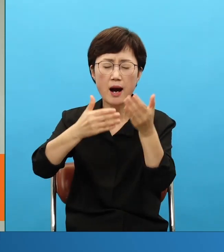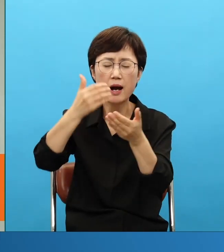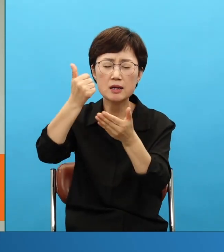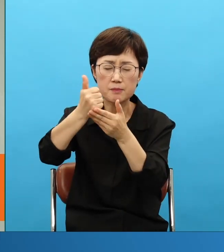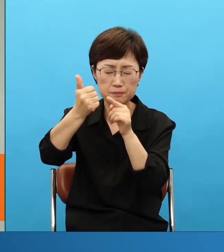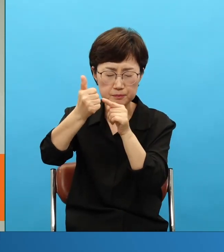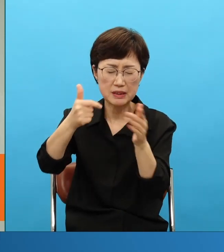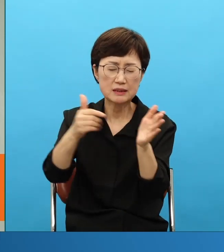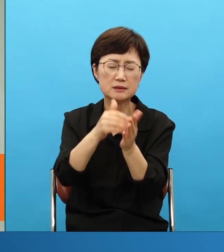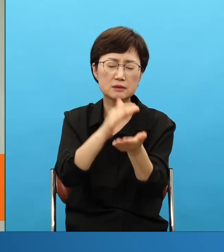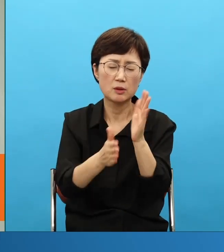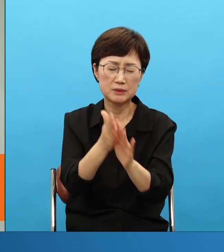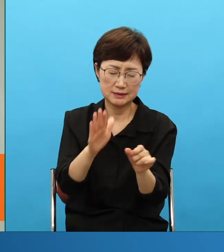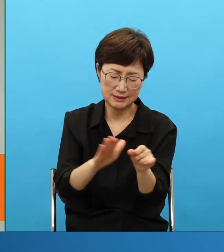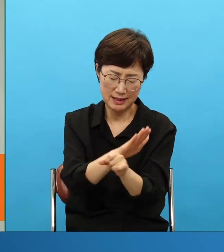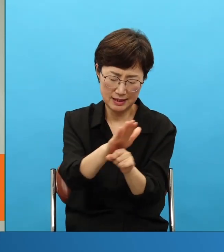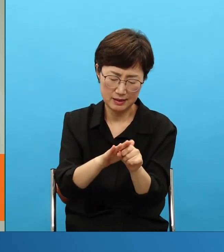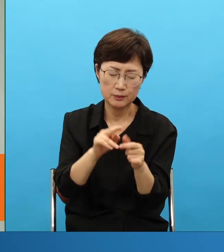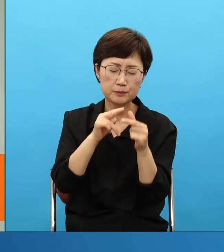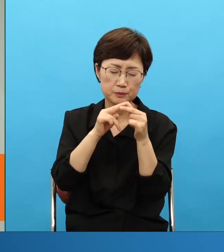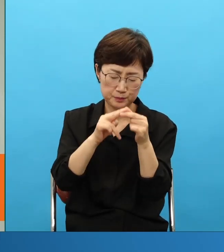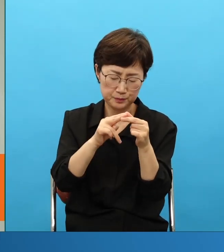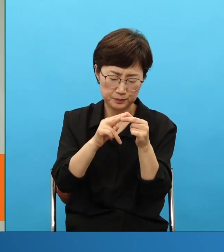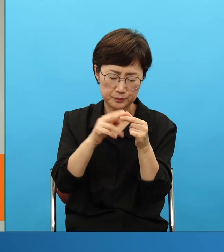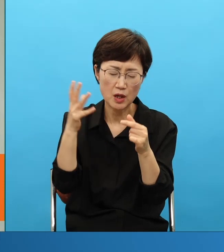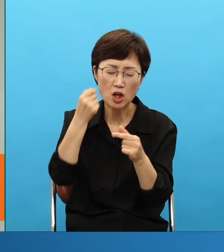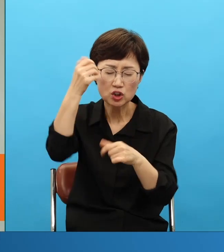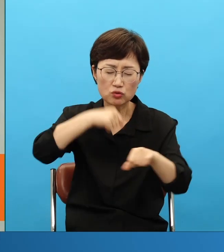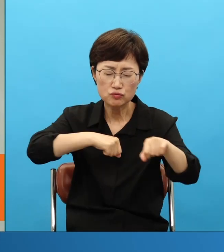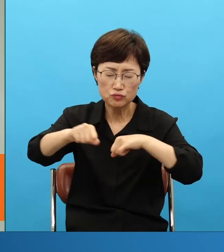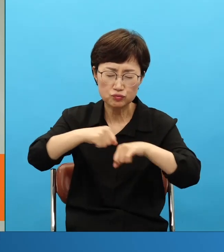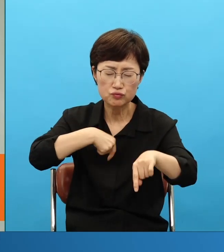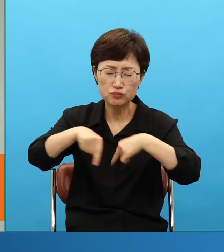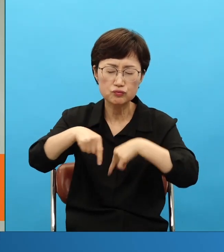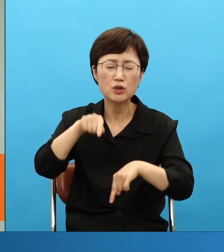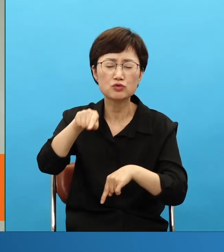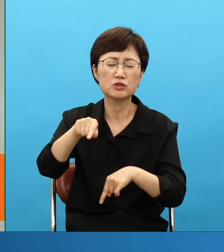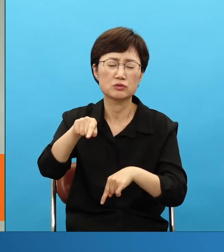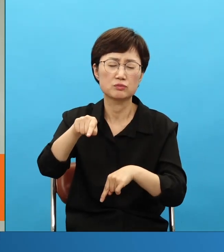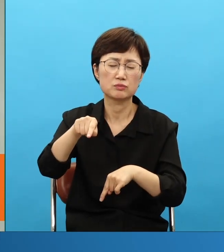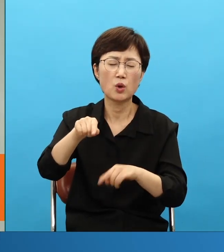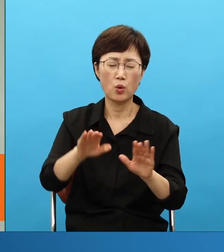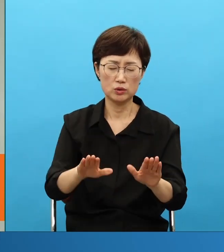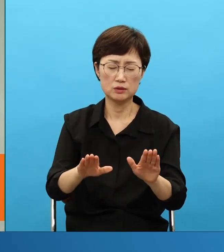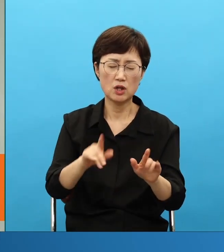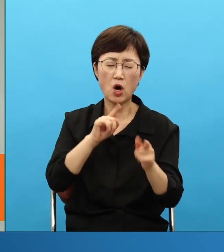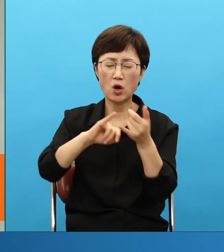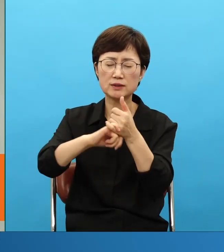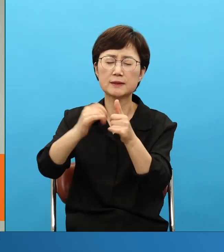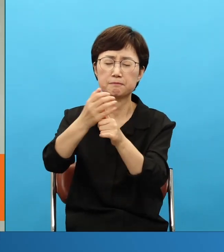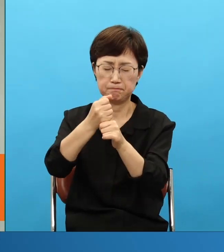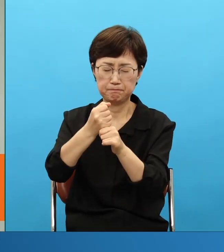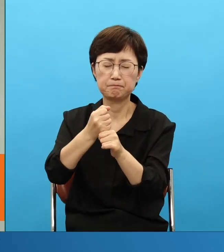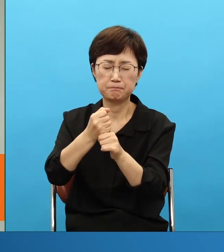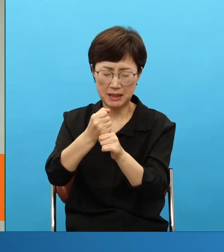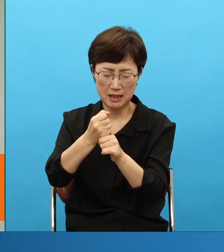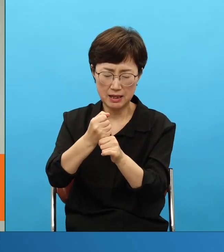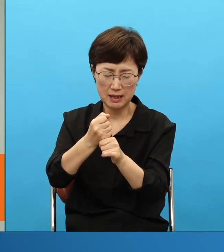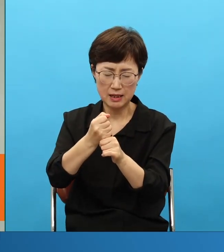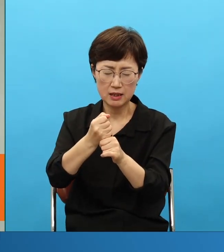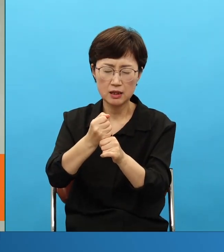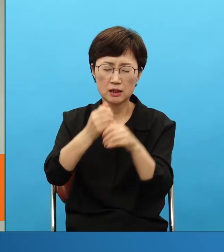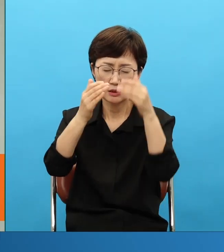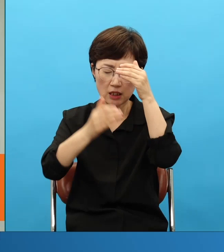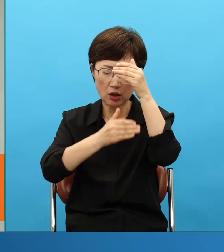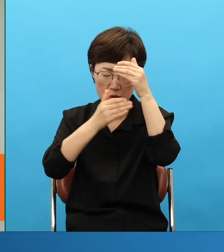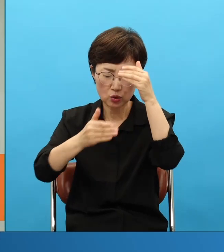하나님의 무한하신 사랑하심과 and the unending love of God our Father, 성령님의 and the 역사하심이 working of the Holy Spirit 오늘 언약 잡은 모든